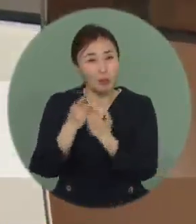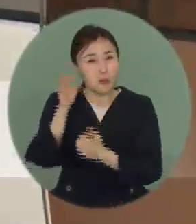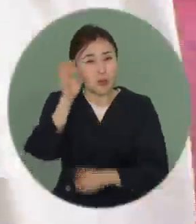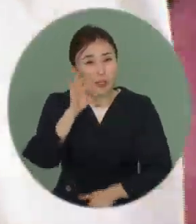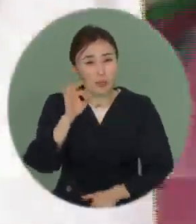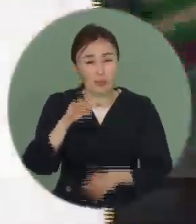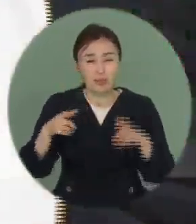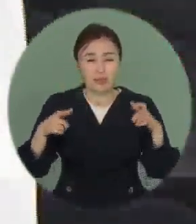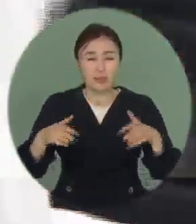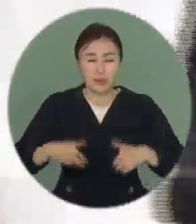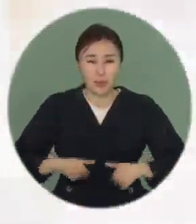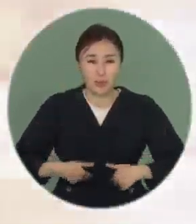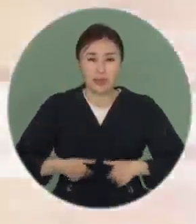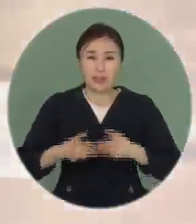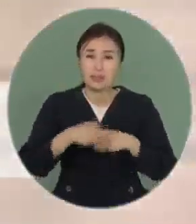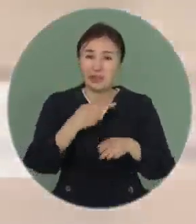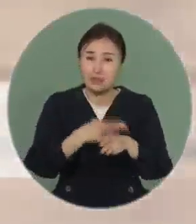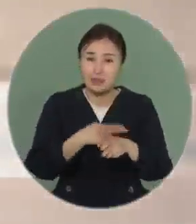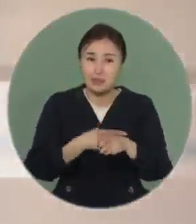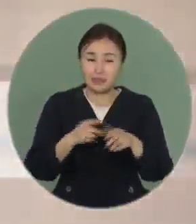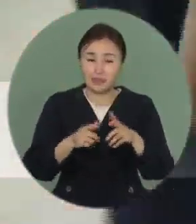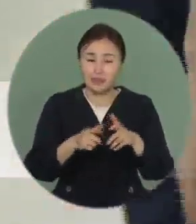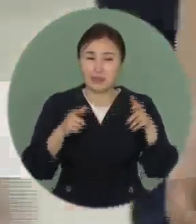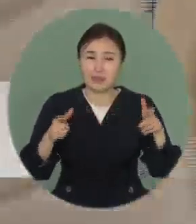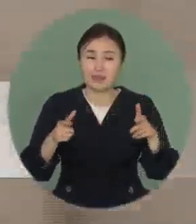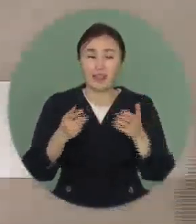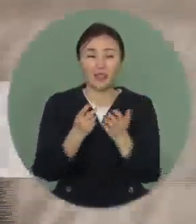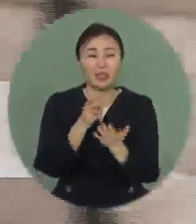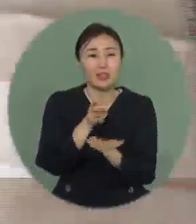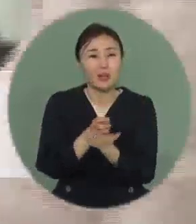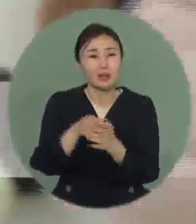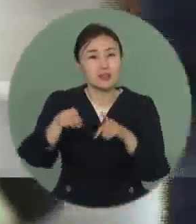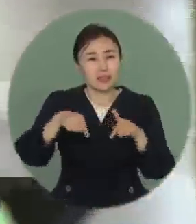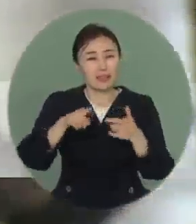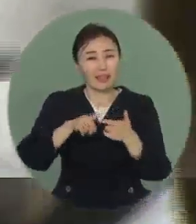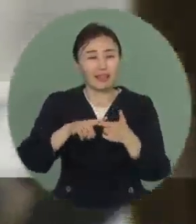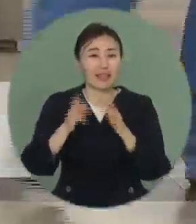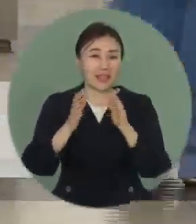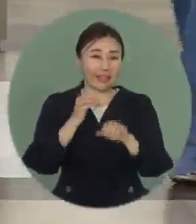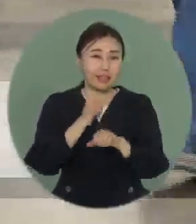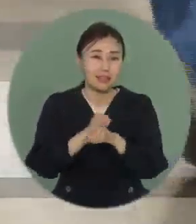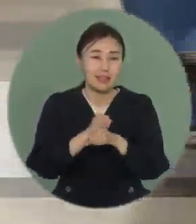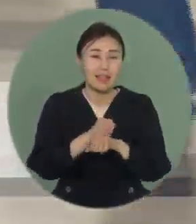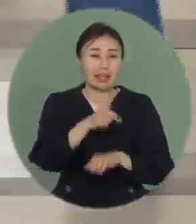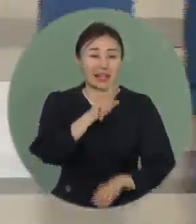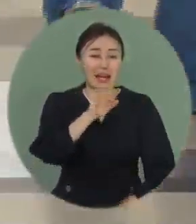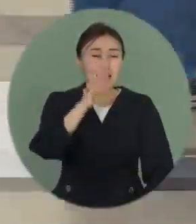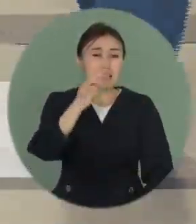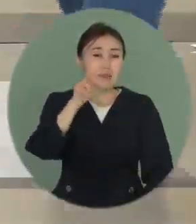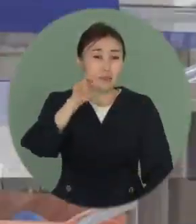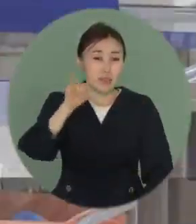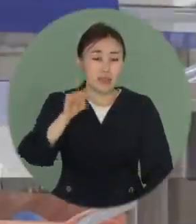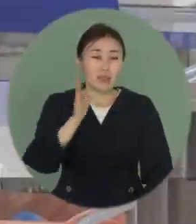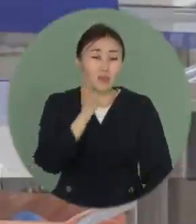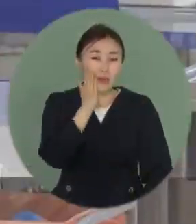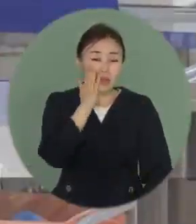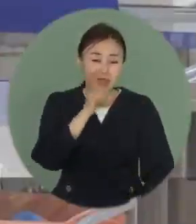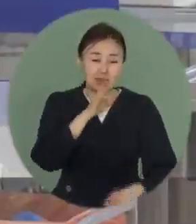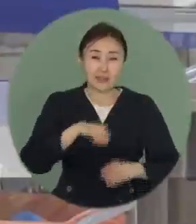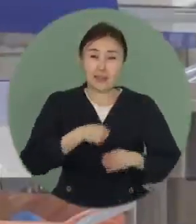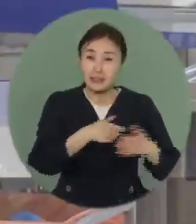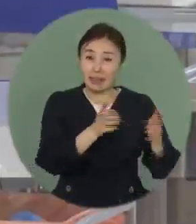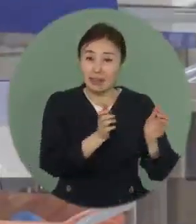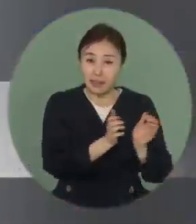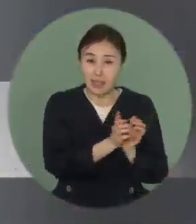지역의 필수 의료를 강화 정책에 대해 이야기 나눕니다 오늘 토론은 강은미 녹색 정의당 의원